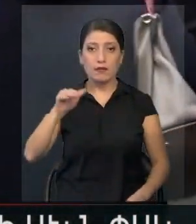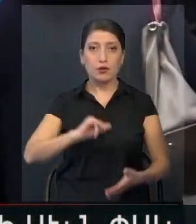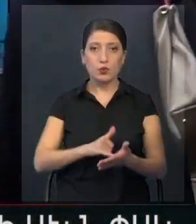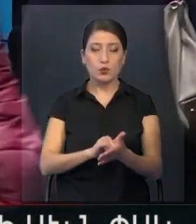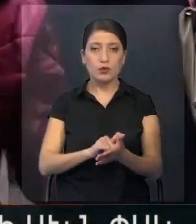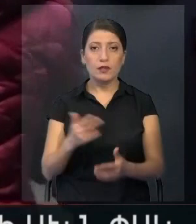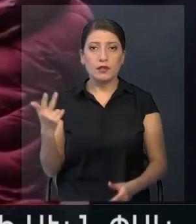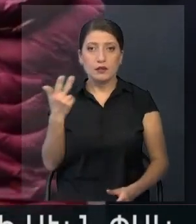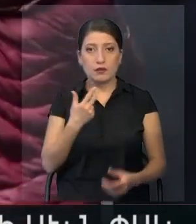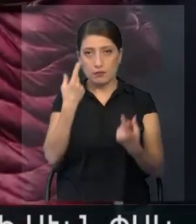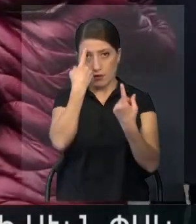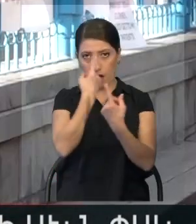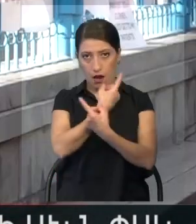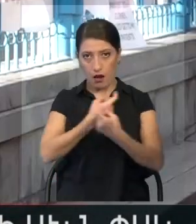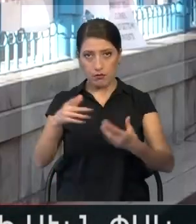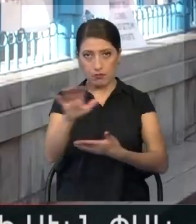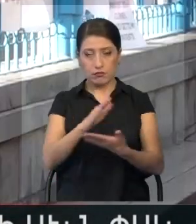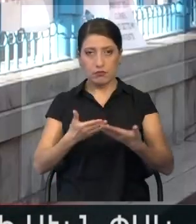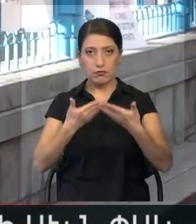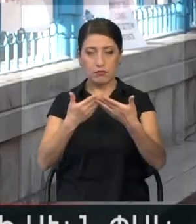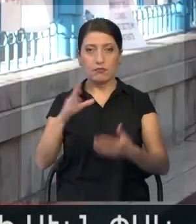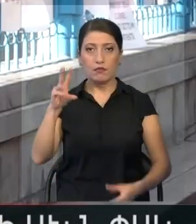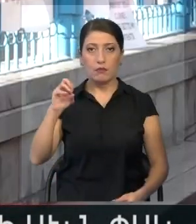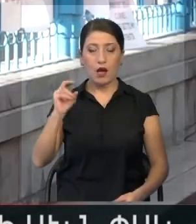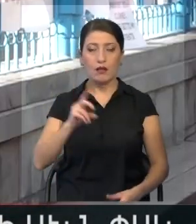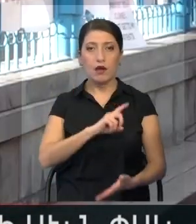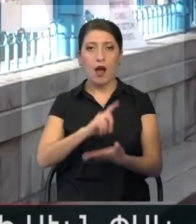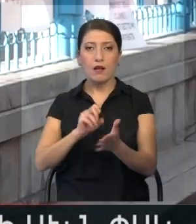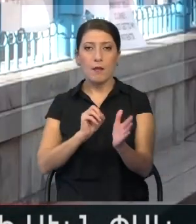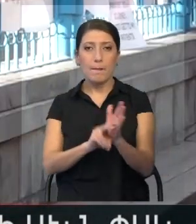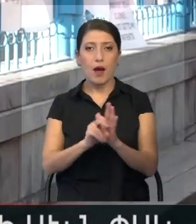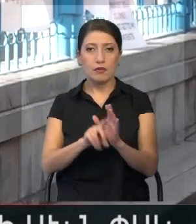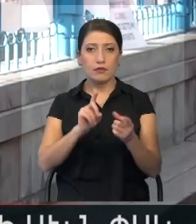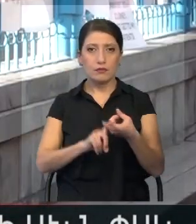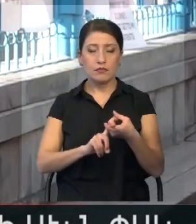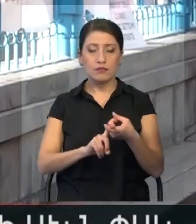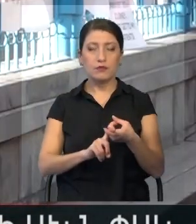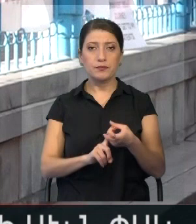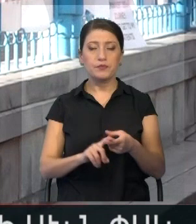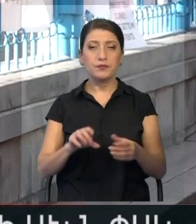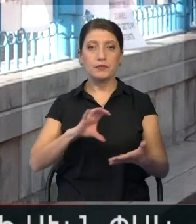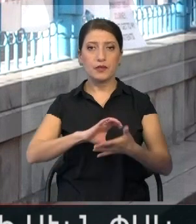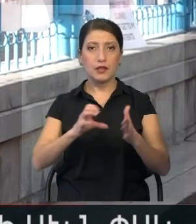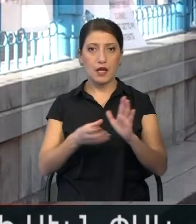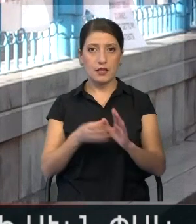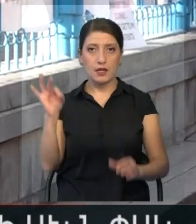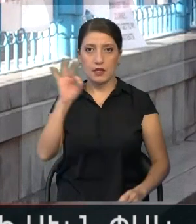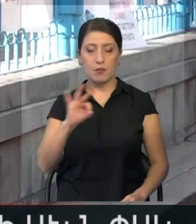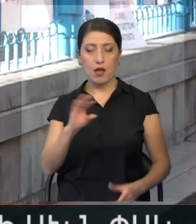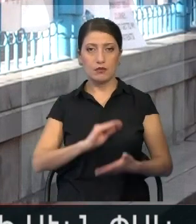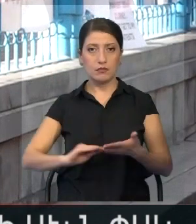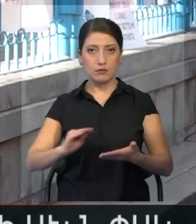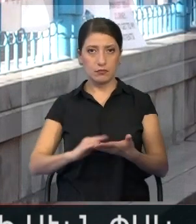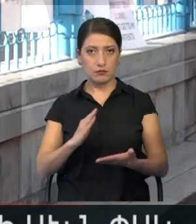տեսեք Երակոմ հայտարարության մեջ ՄԱԿ-ի փախստականների հարցերով հանձնակատարի գրասենյակի մասին հիշատակում